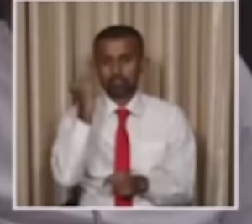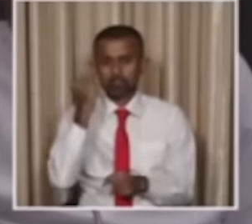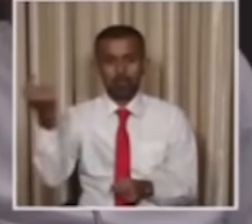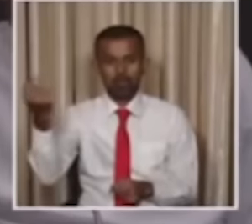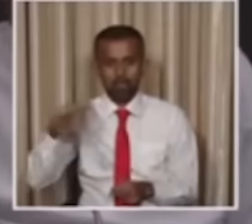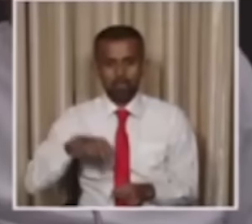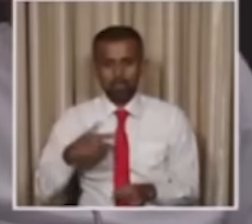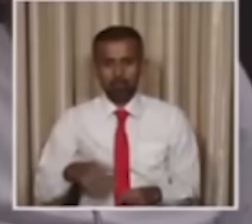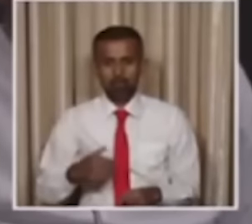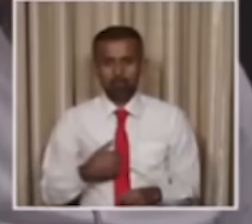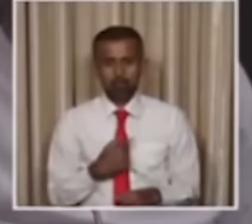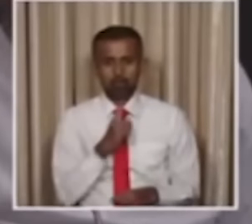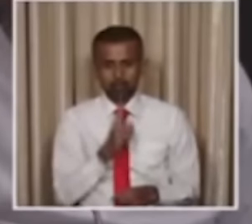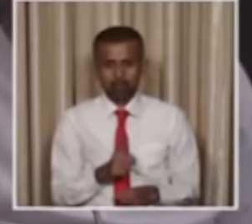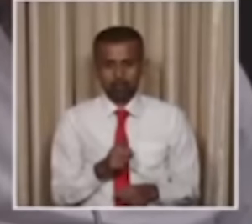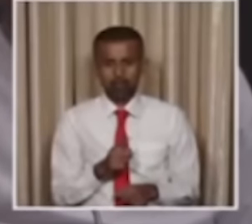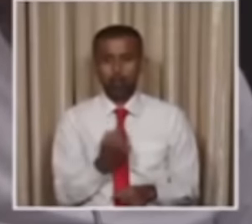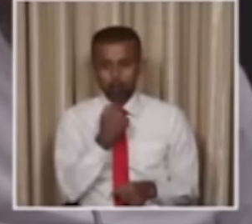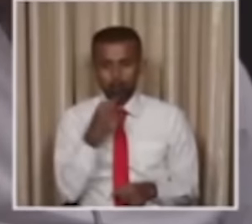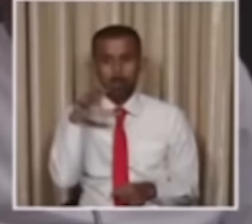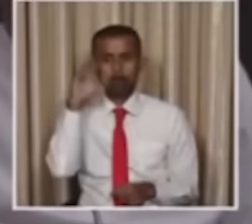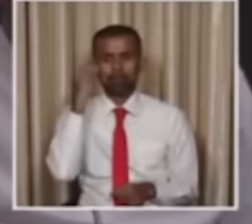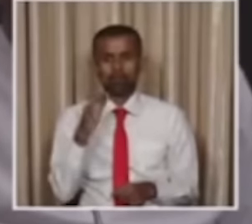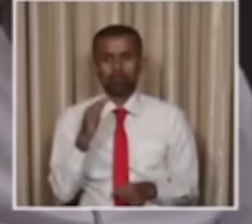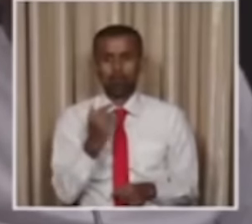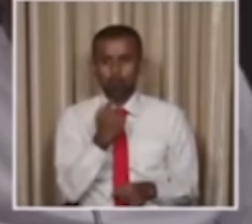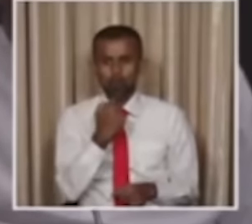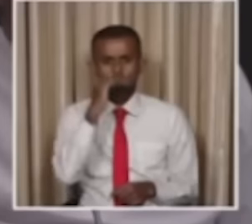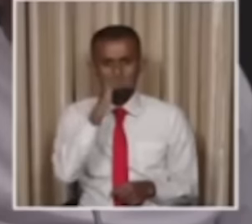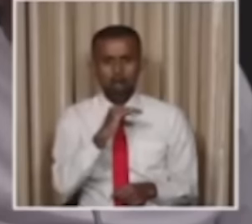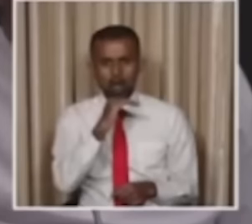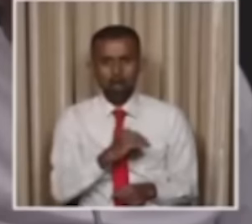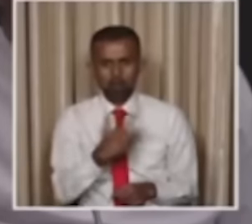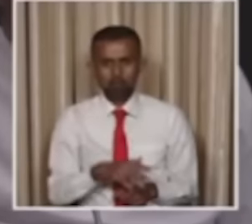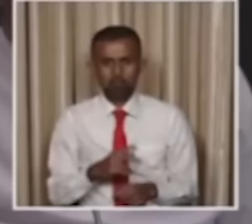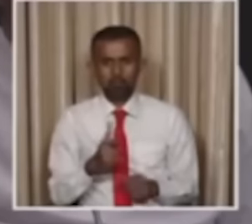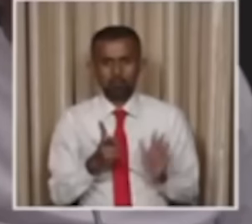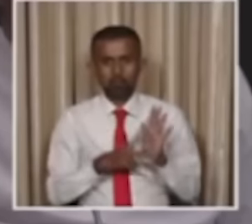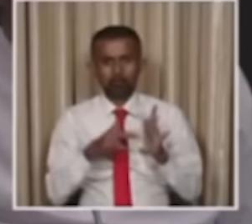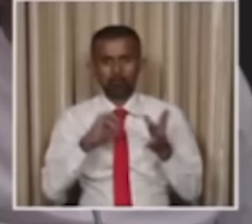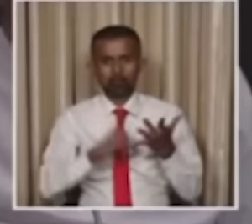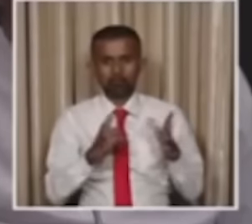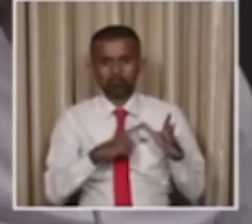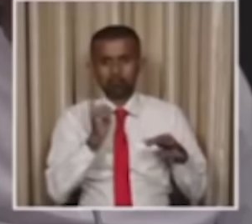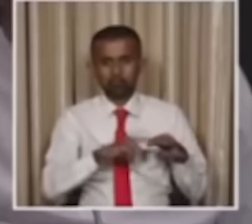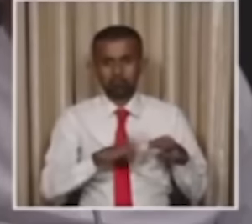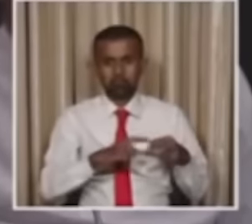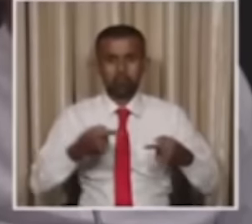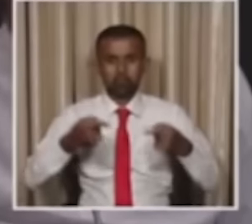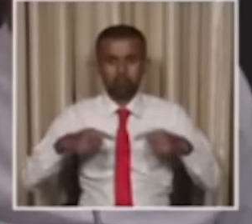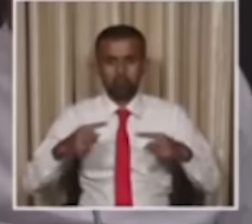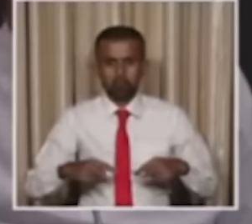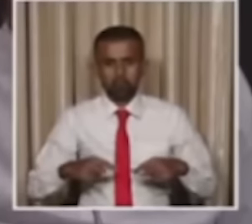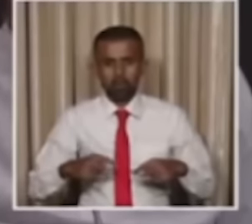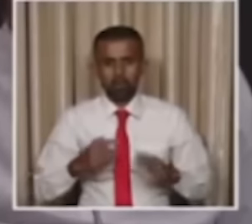ඇවිල්ලා මම කියපු දේ පිළිගත්තා. එහෙම අඩුවීමක් වෙලා තියෙනවා. මේ වීසා හුටපටෙන් පස්සේ තමයි මේක වුණේ. මේ ගැන